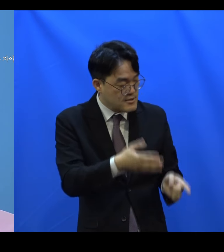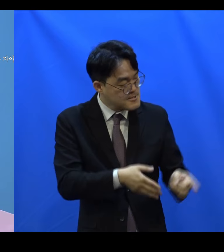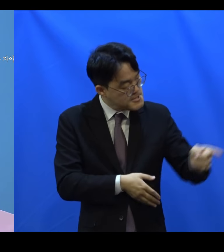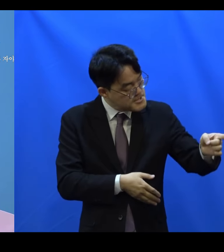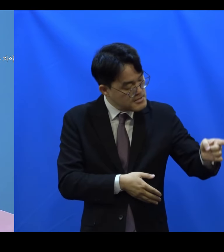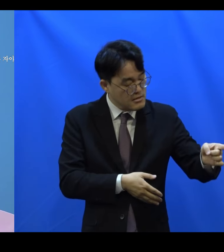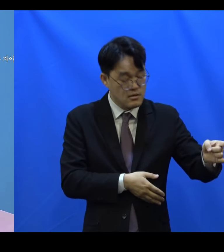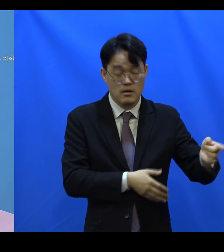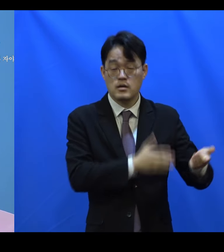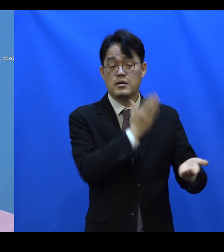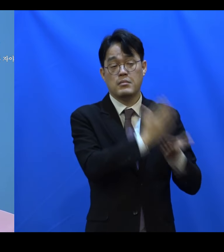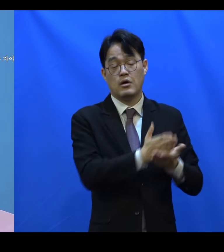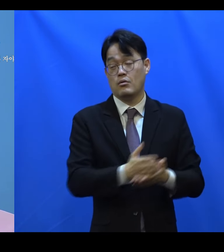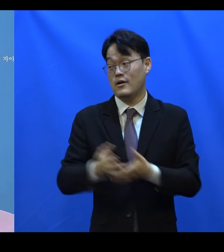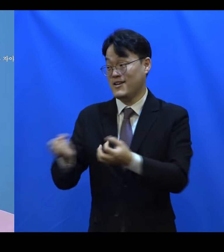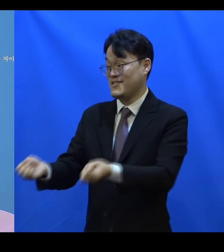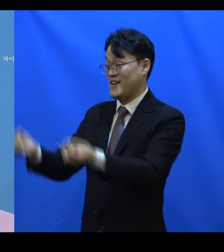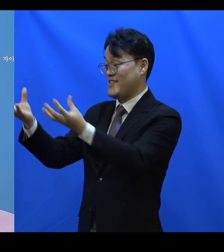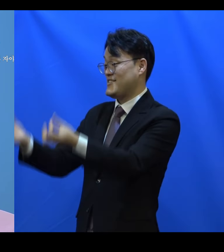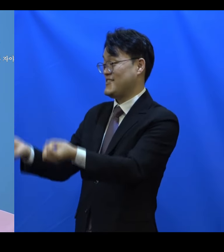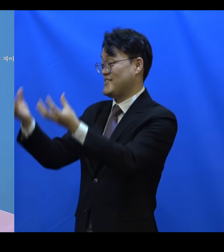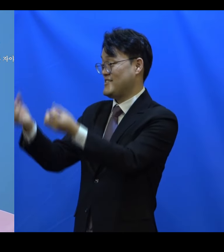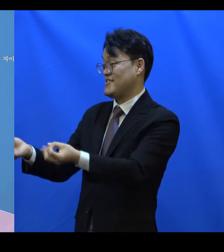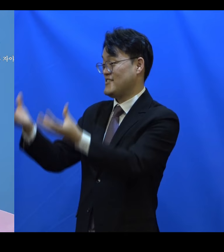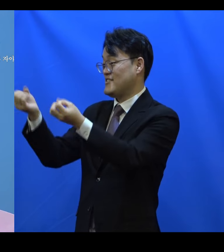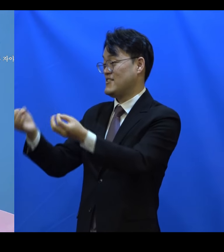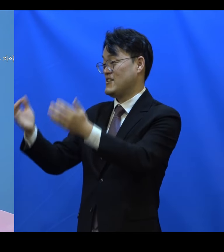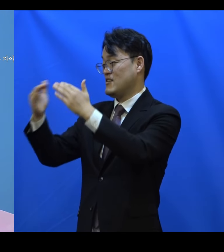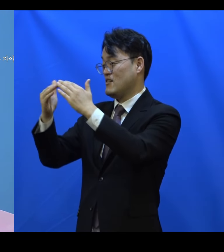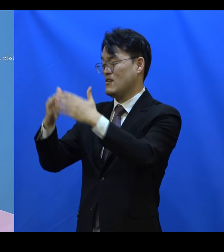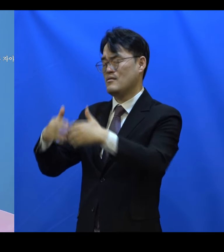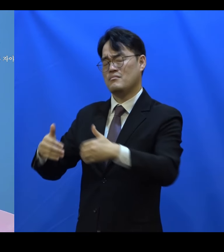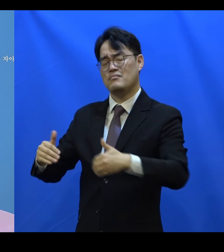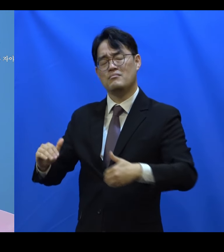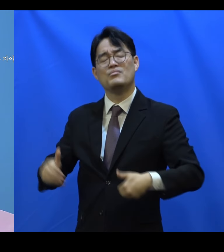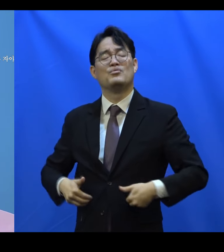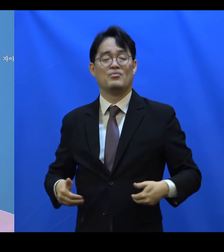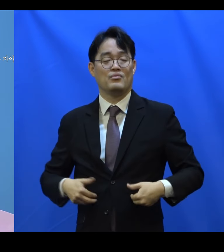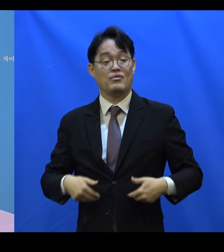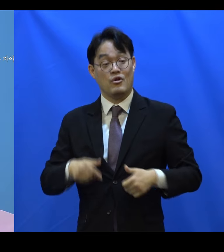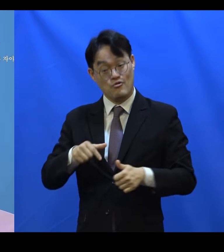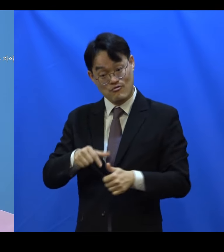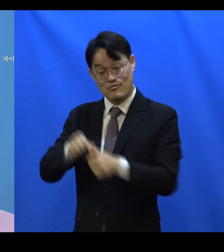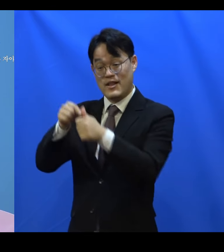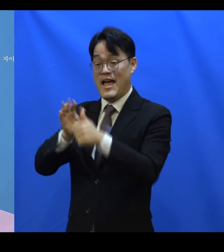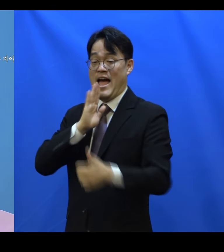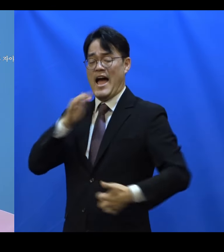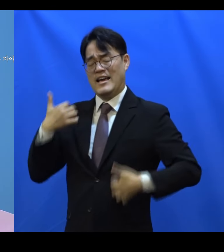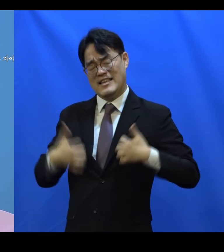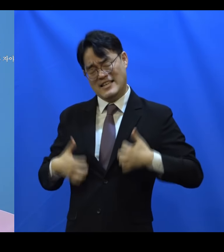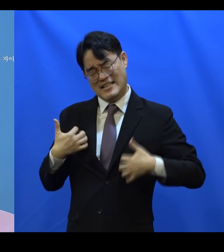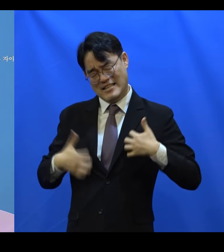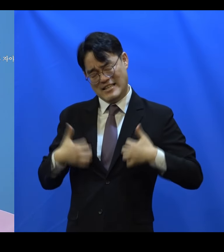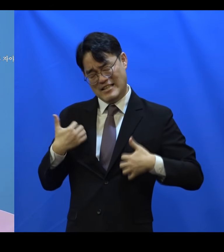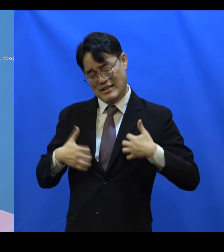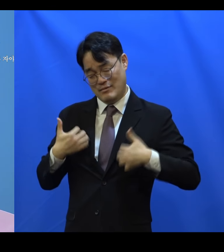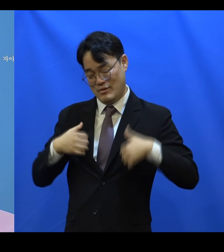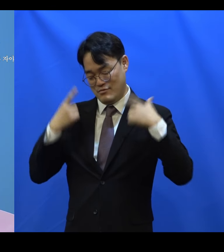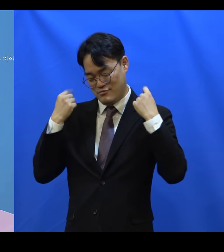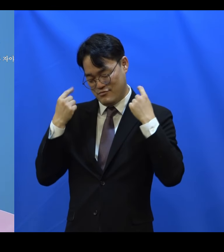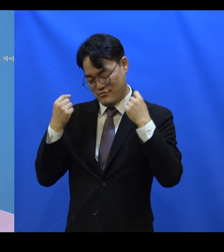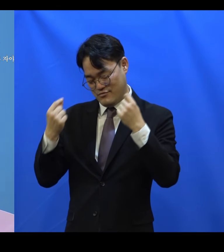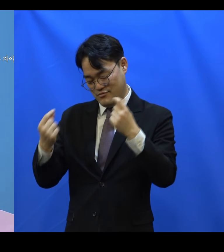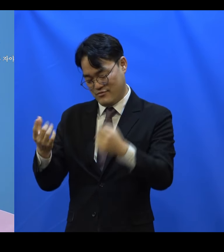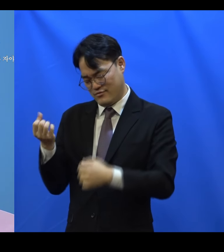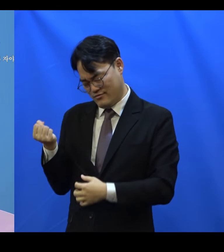축제가 벌어져야 돼요. 구원의 참 의미를 깨달은 사람은 기뻐할 수밖에 없어요. 그 기쁨을 유지하는 게 신앙의